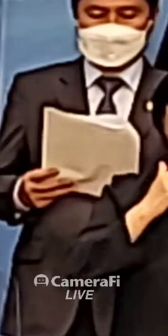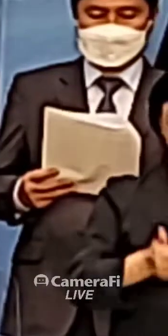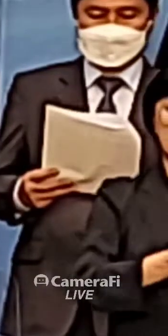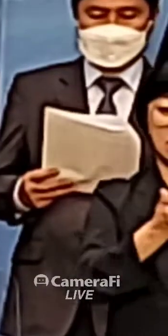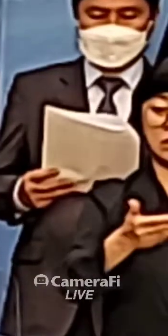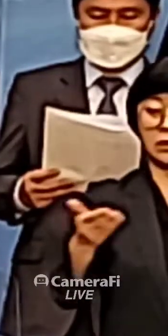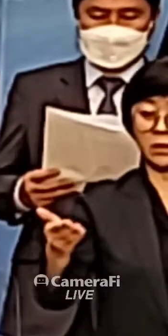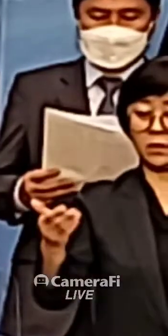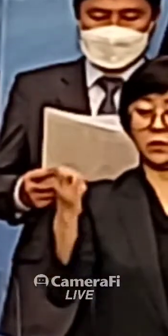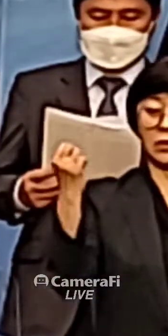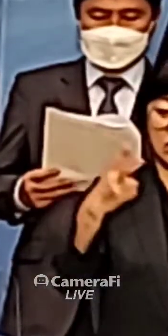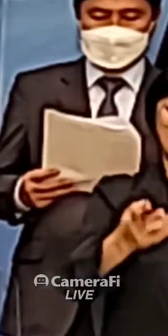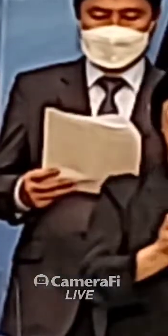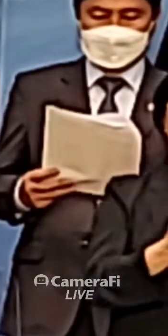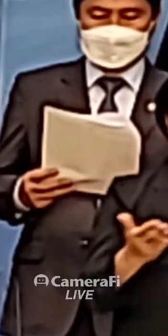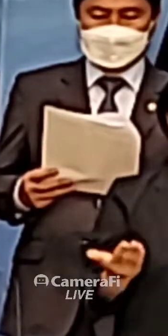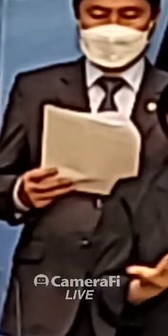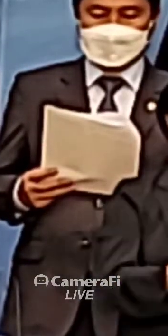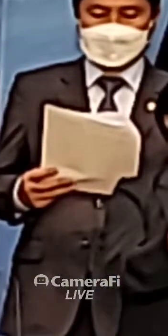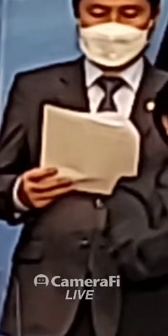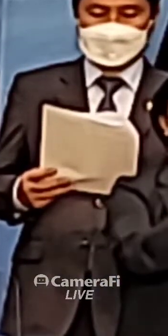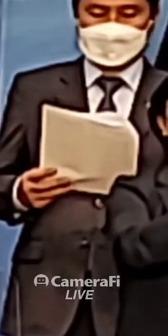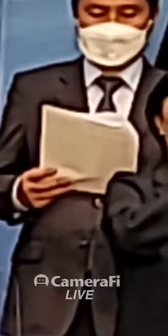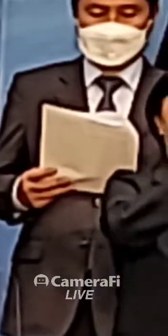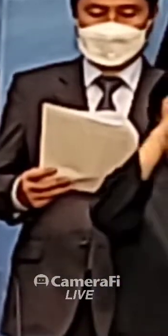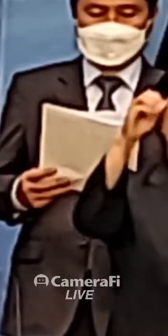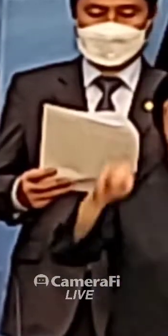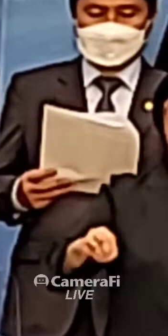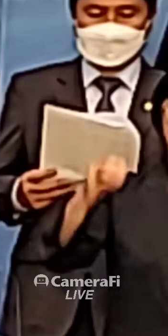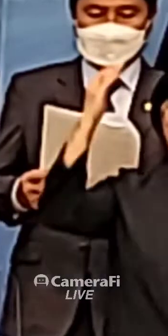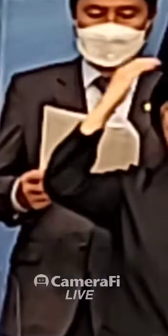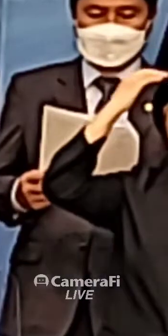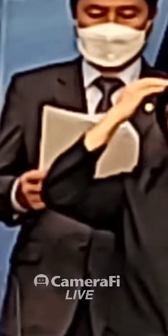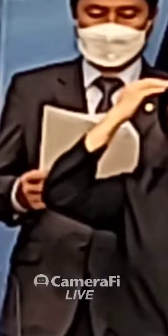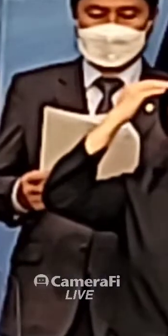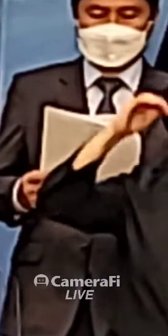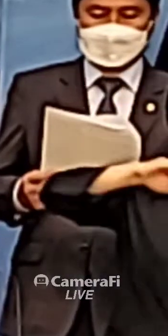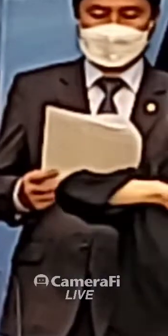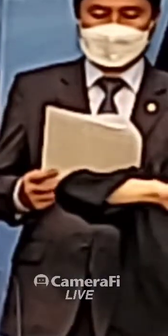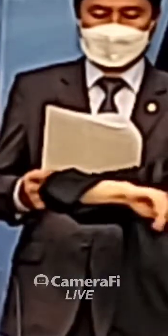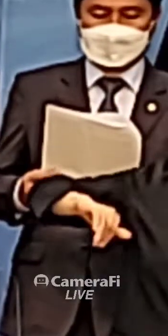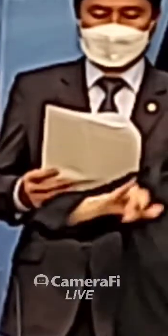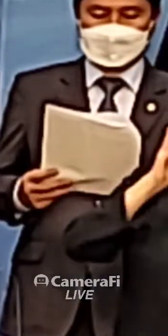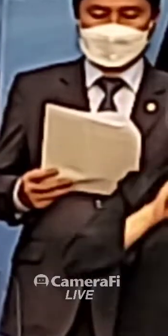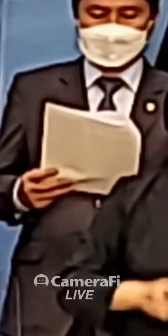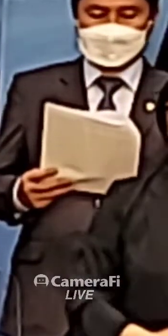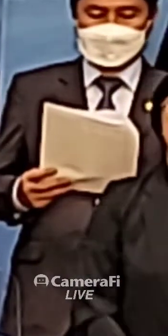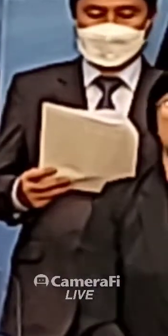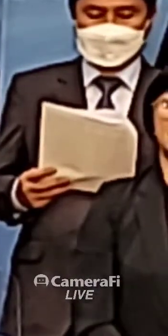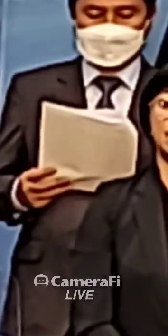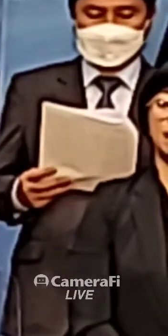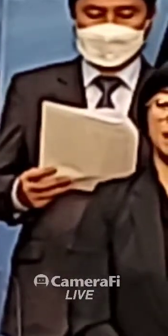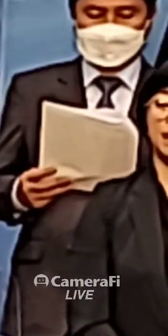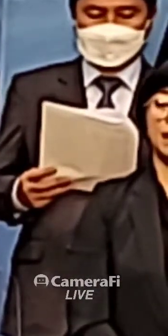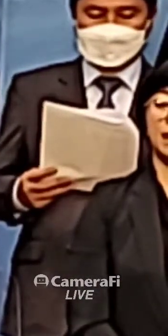강원도는 또다시 발전의 소외 지역이자 대한민국의 변두리로 남게 되는 것입니다.